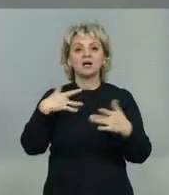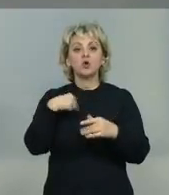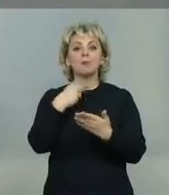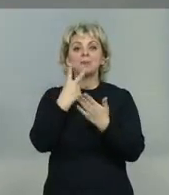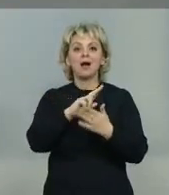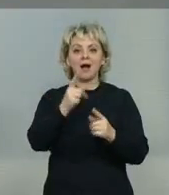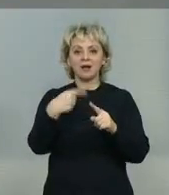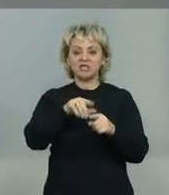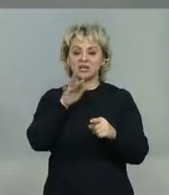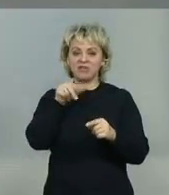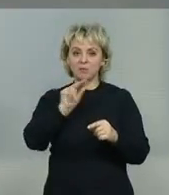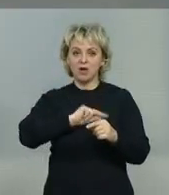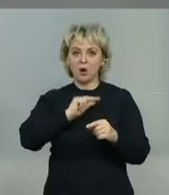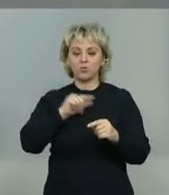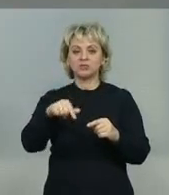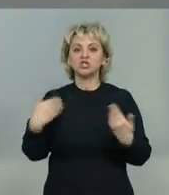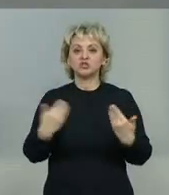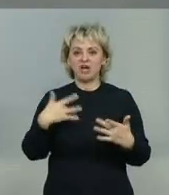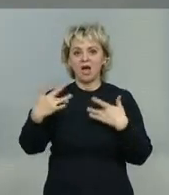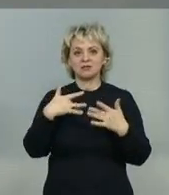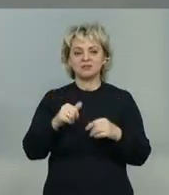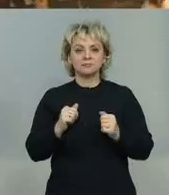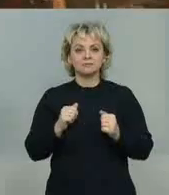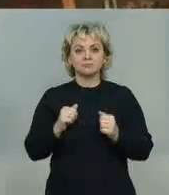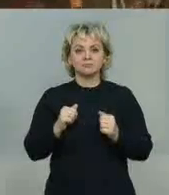покажем, как в это время работали живые артисты.